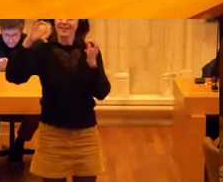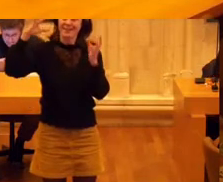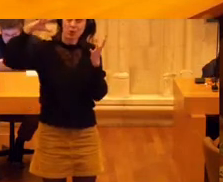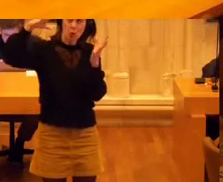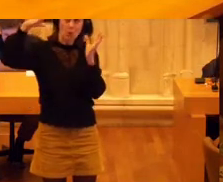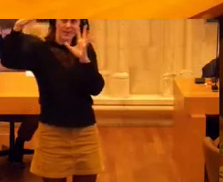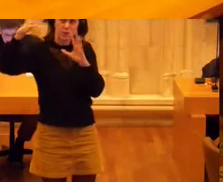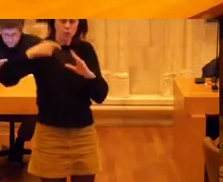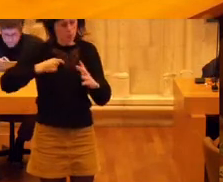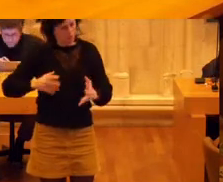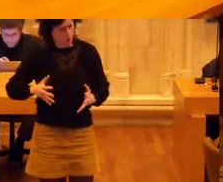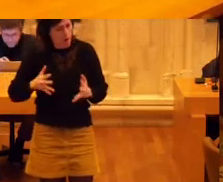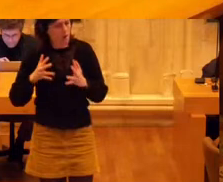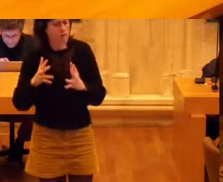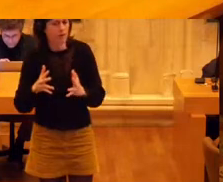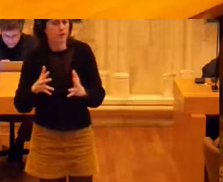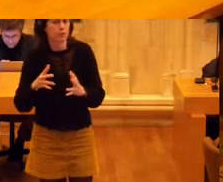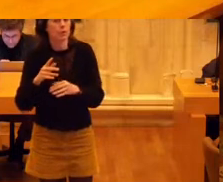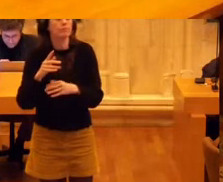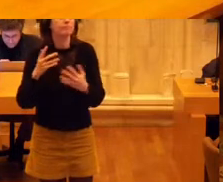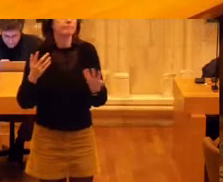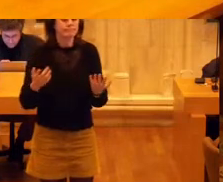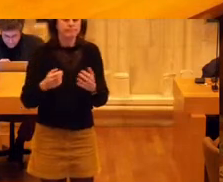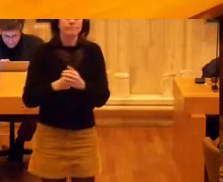fait référence à l'appel à projet...